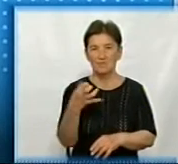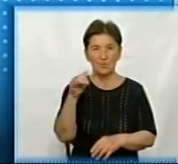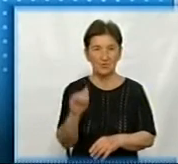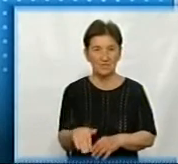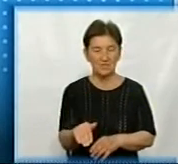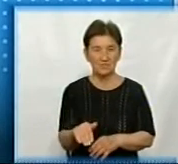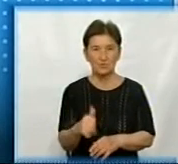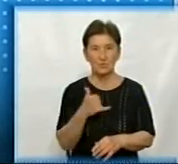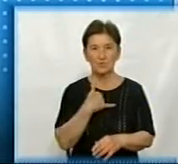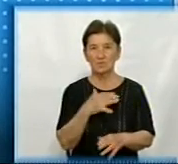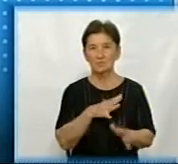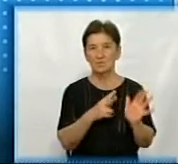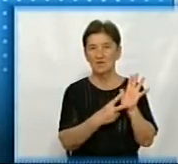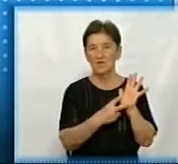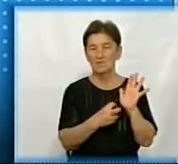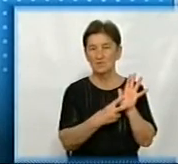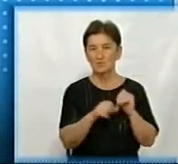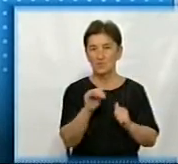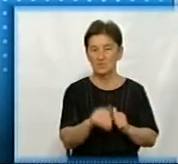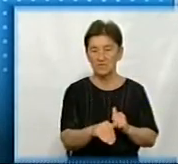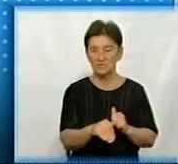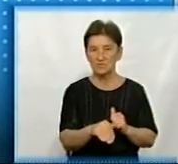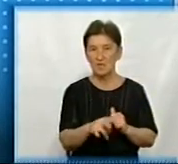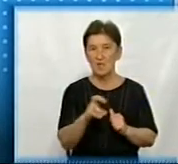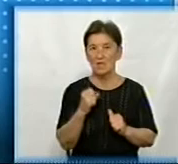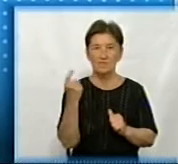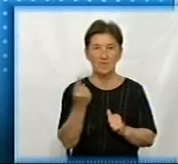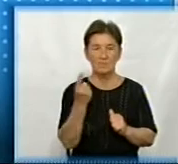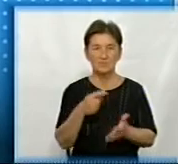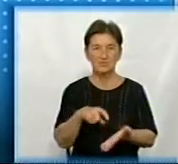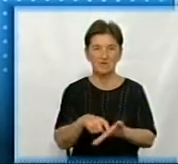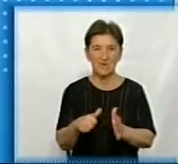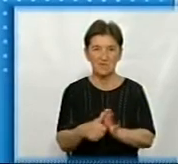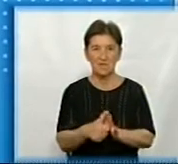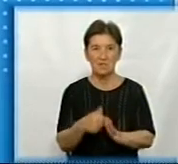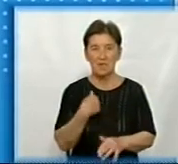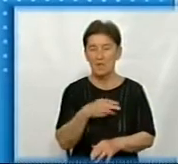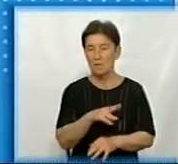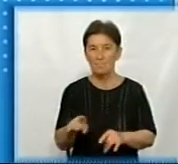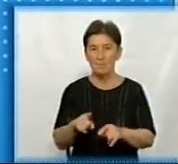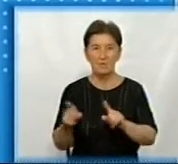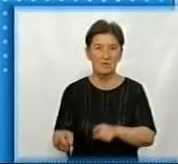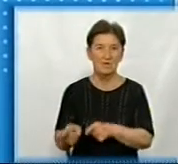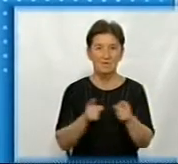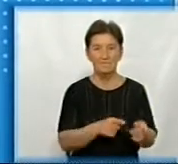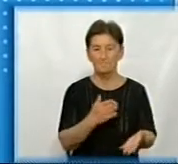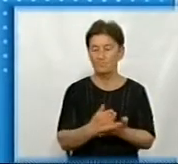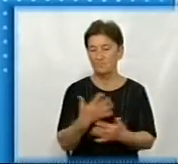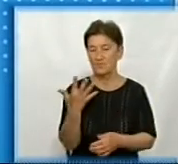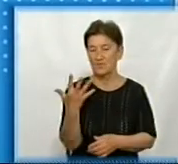було 700 тисяч заплановано на перший квартал, ми переповнили, і в нас